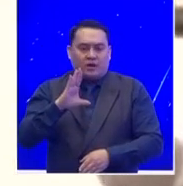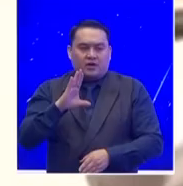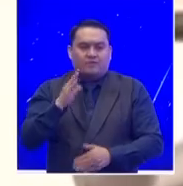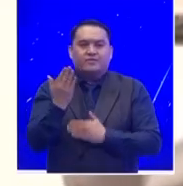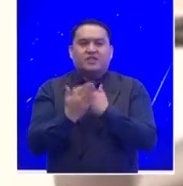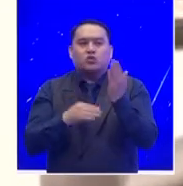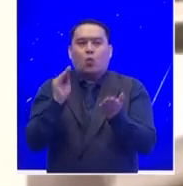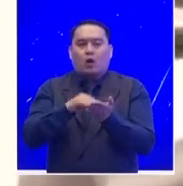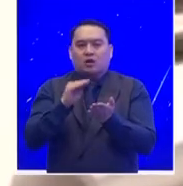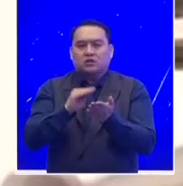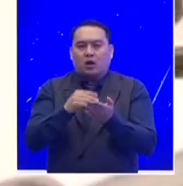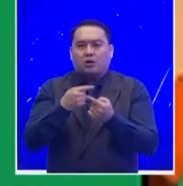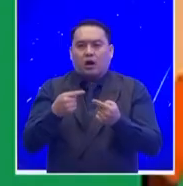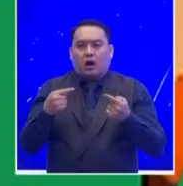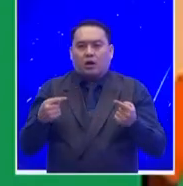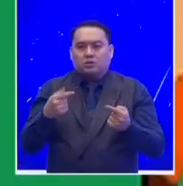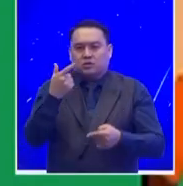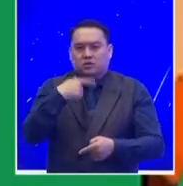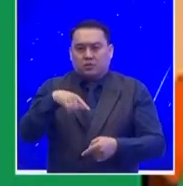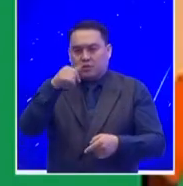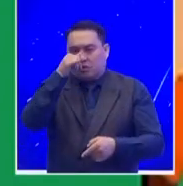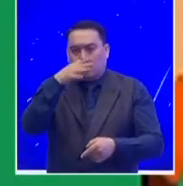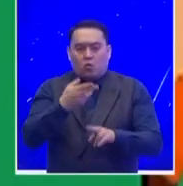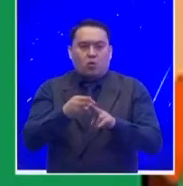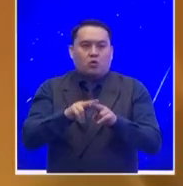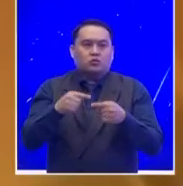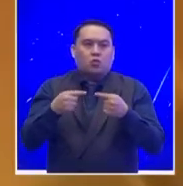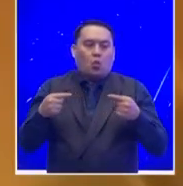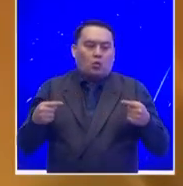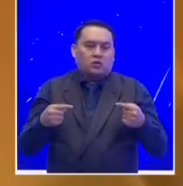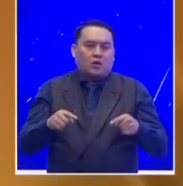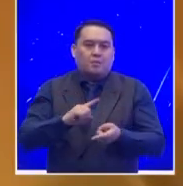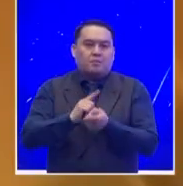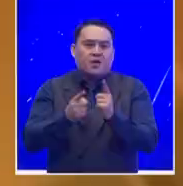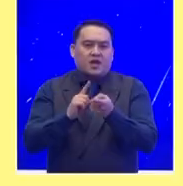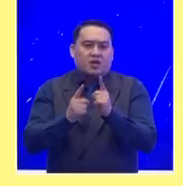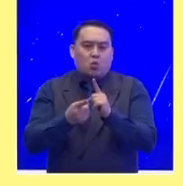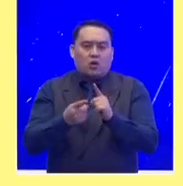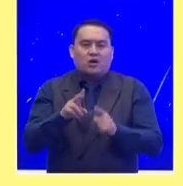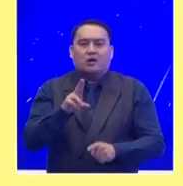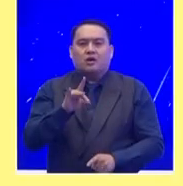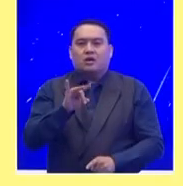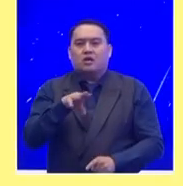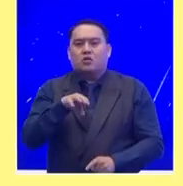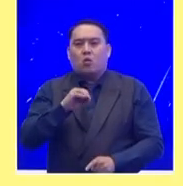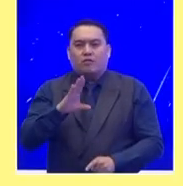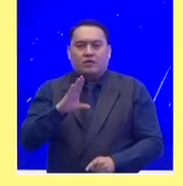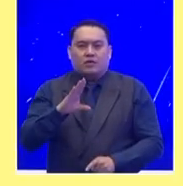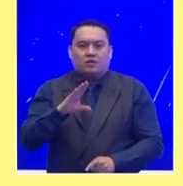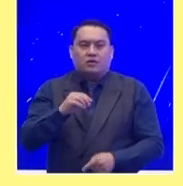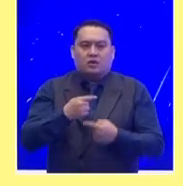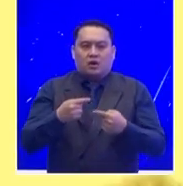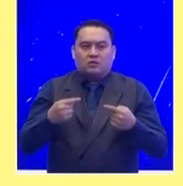высоко ценил баснописца, хотя сам не являлся приверженцем этого жанра. Он перевел 13 басен Крылова, в их числе «Дуб и